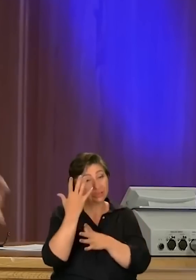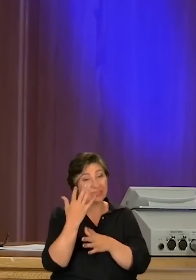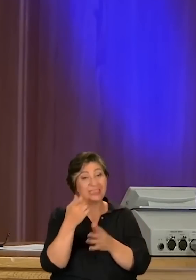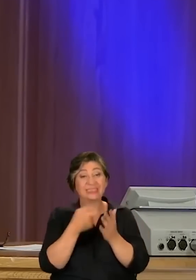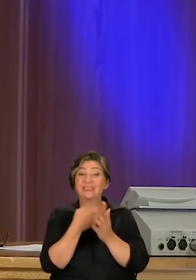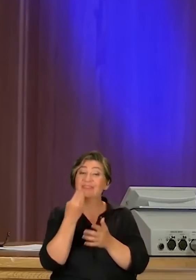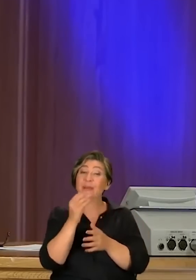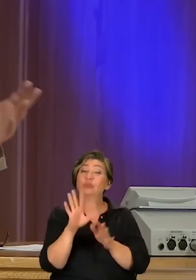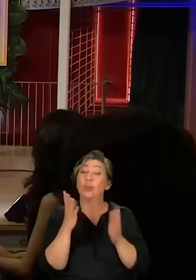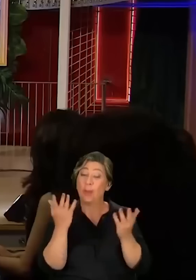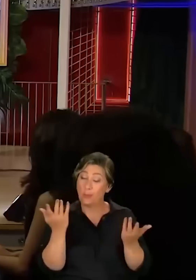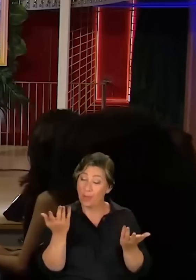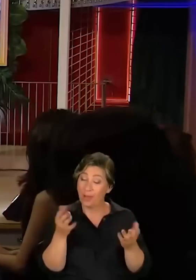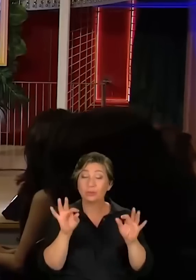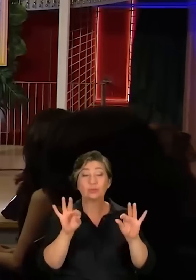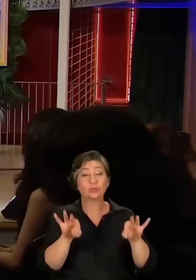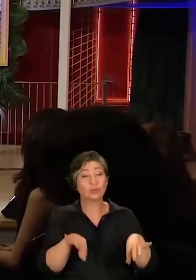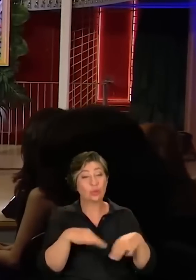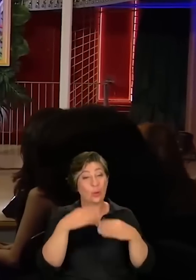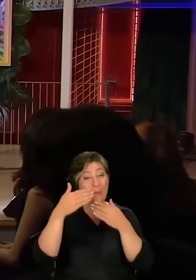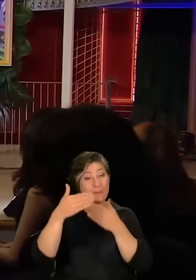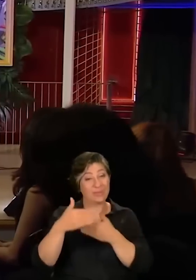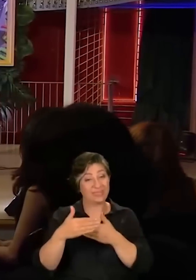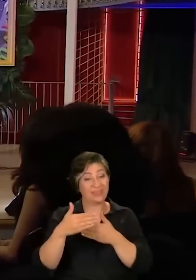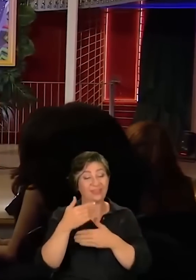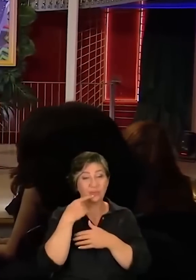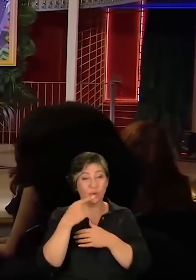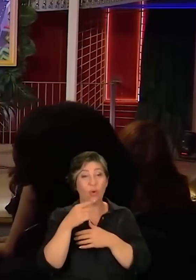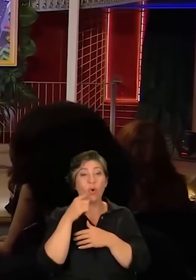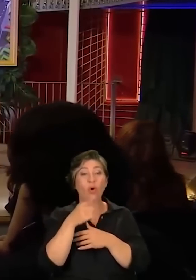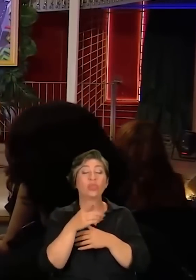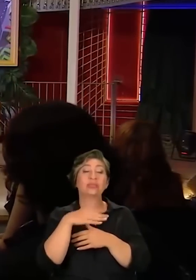vermeyeceğim ama çorap mesafedir diyor.